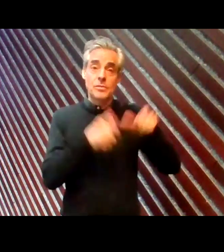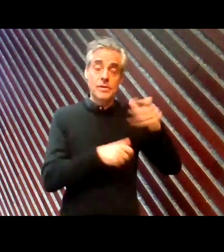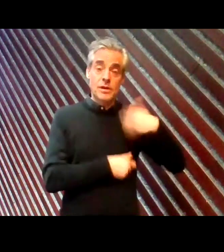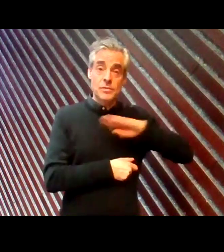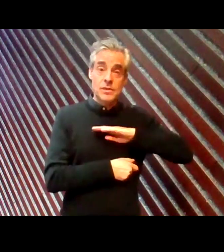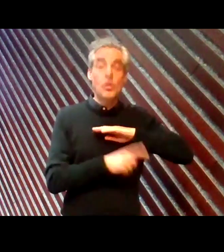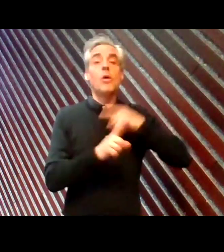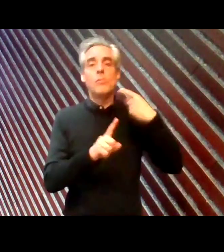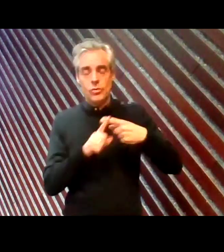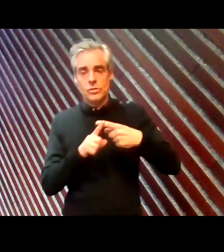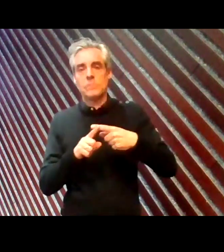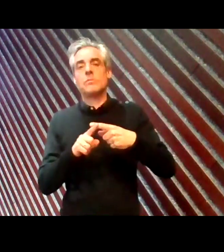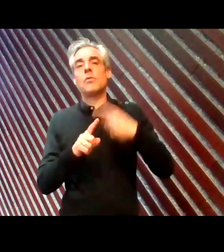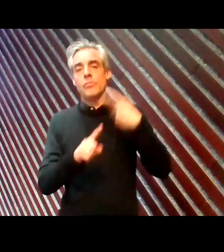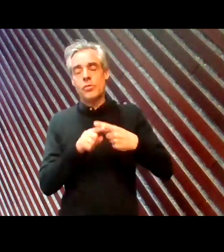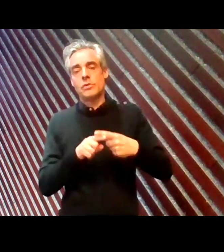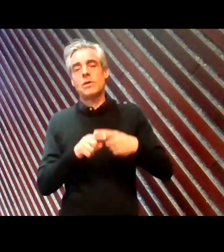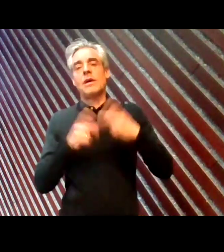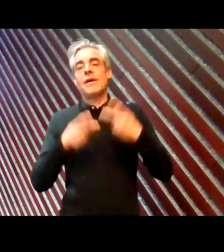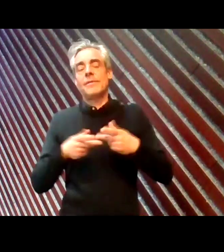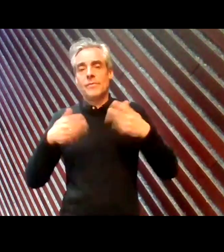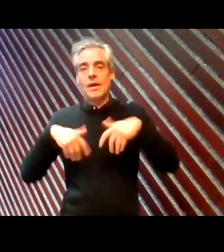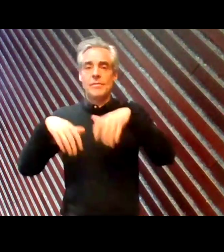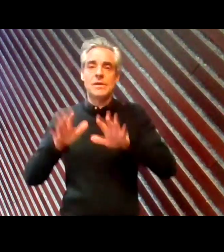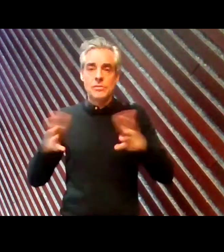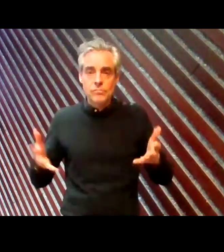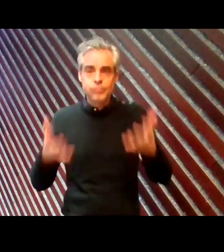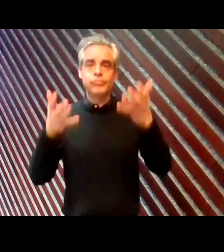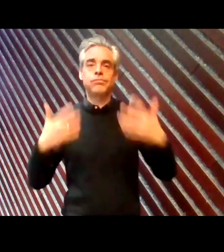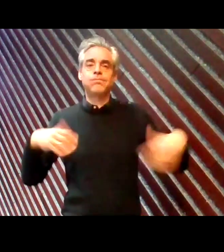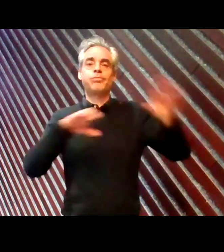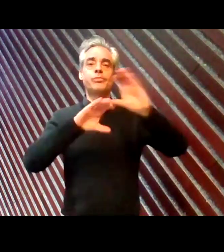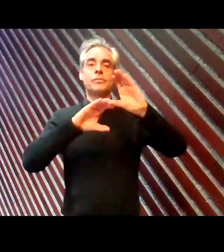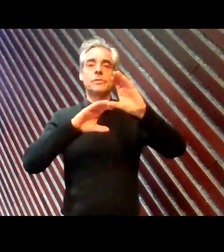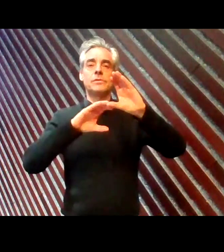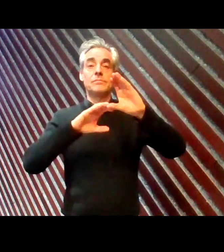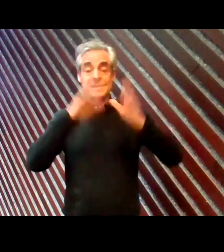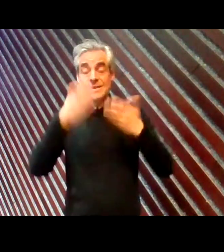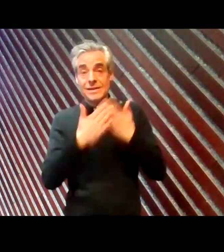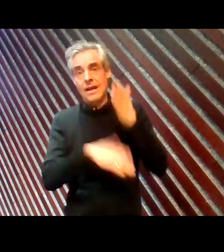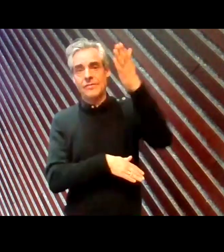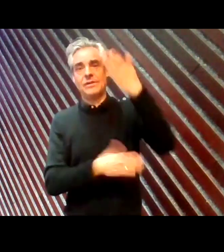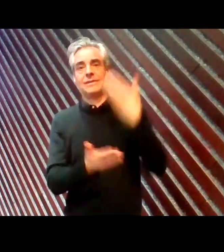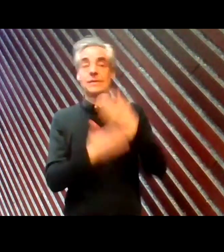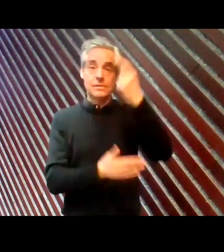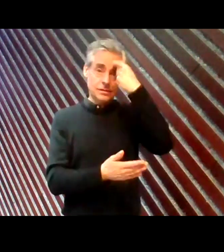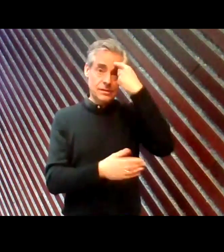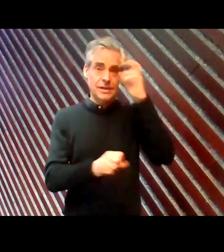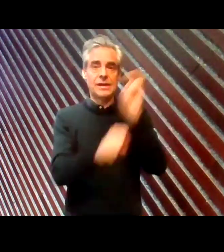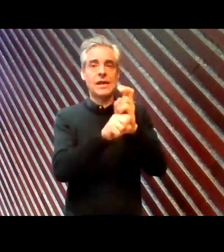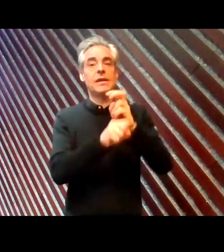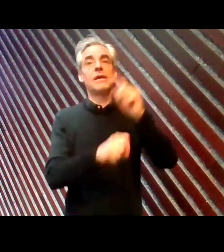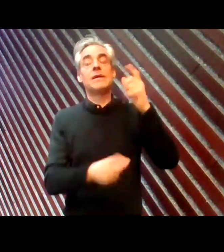que ça puisse être porté comporter les modèles hybrides de main sont des modèles d'avenir il faut vraiment avoir ça et